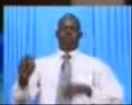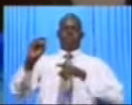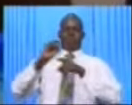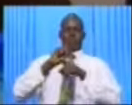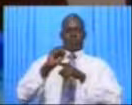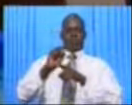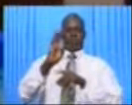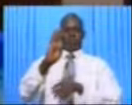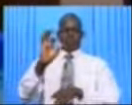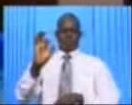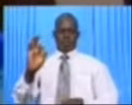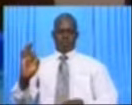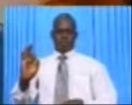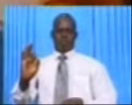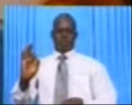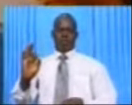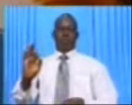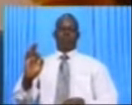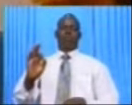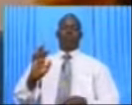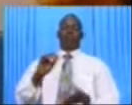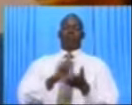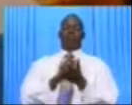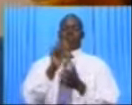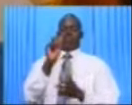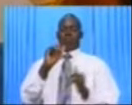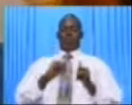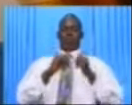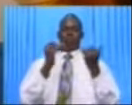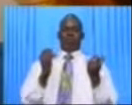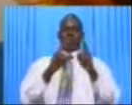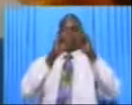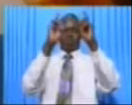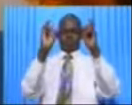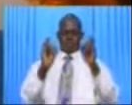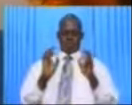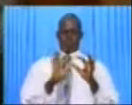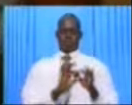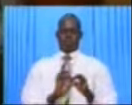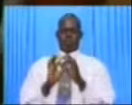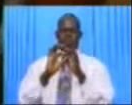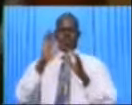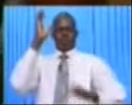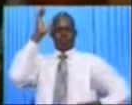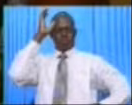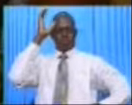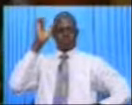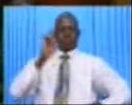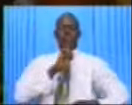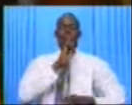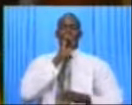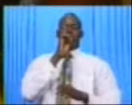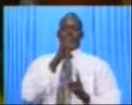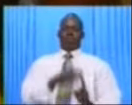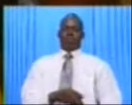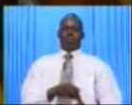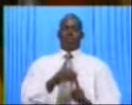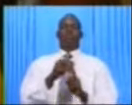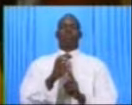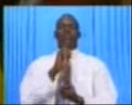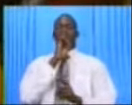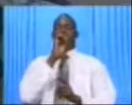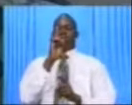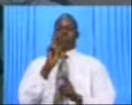Faso, ampleur et défi ». À ce point de presse, les questions relatives au cancer en général et celui infantile en particulier ont